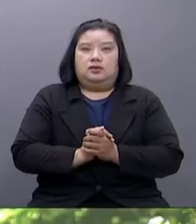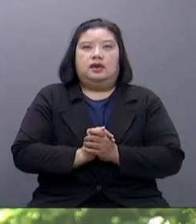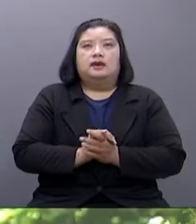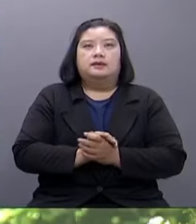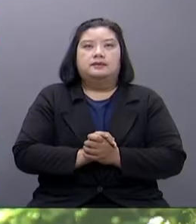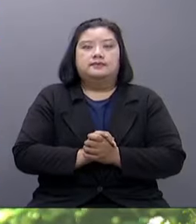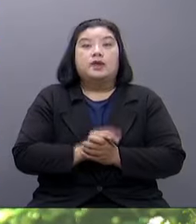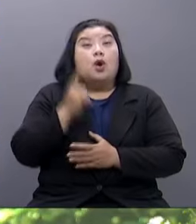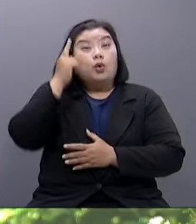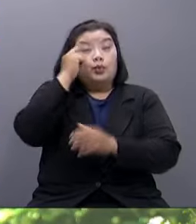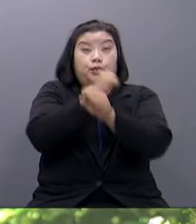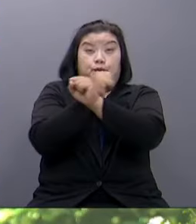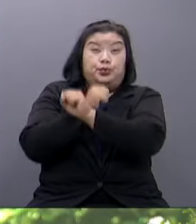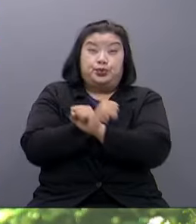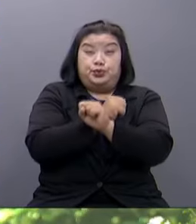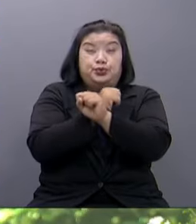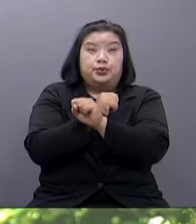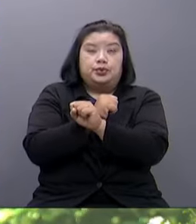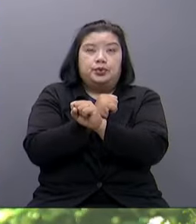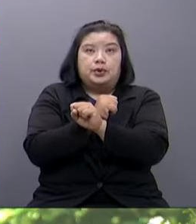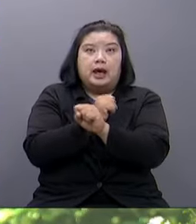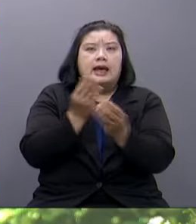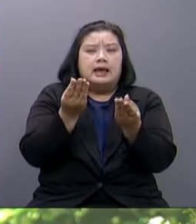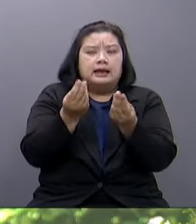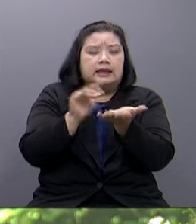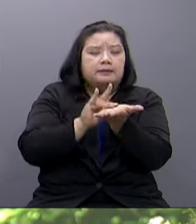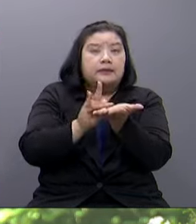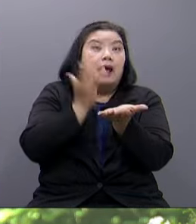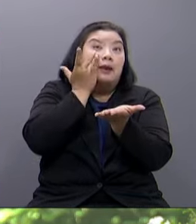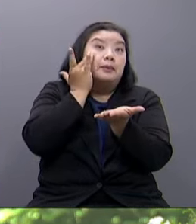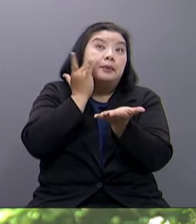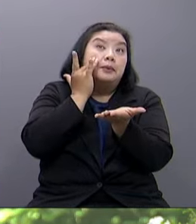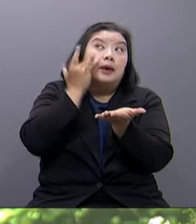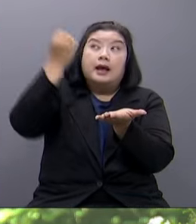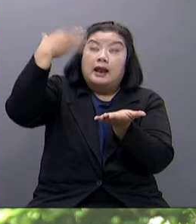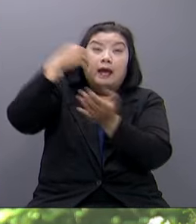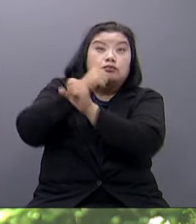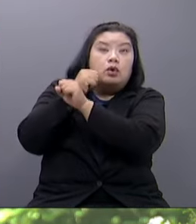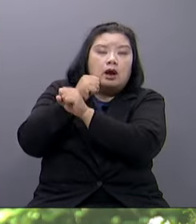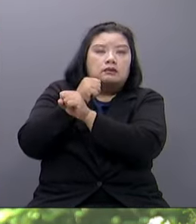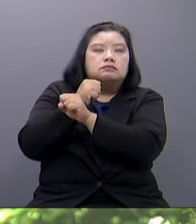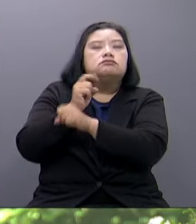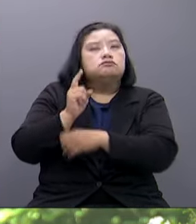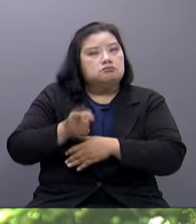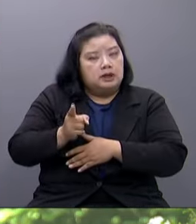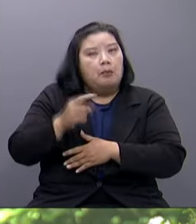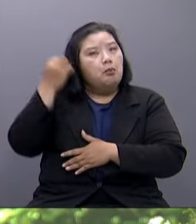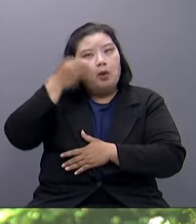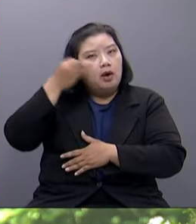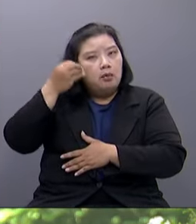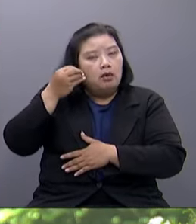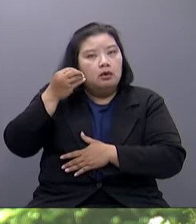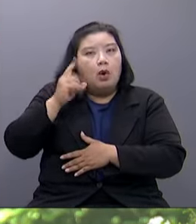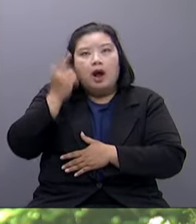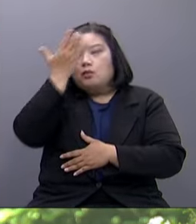รู้ทันกันได้ครัคผชมครัพูถึงครีมกนแดดนั้ก็เป็นอีกหนึ่สิ่งที่ยกป glorian ต้องใช้จงๆในเรื่องของการดูแล